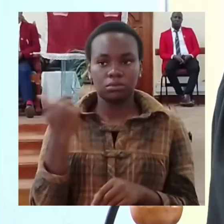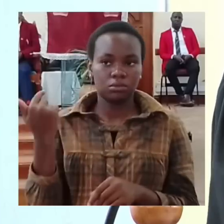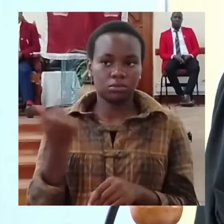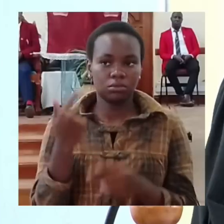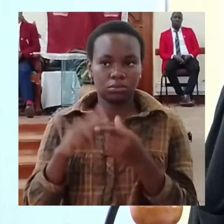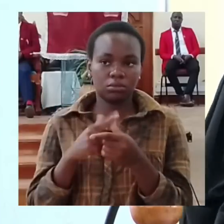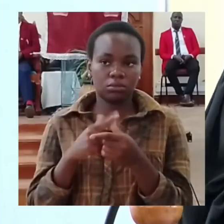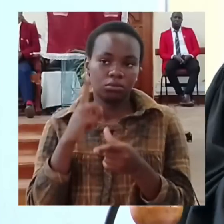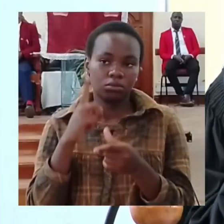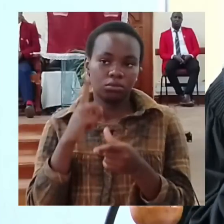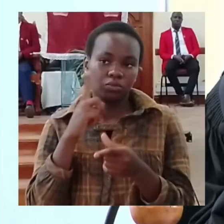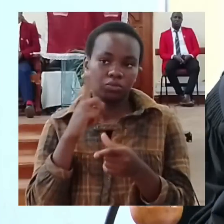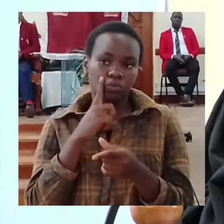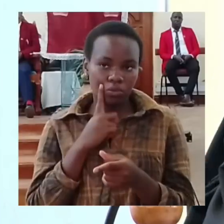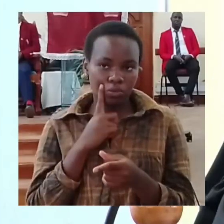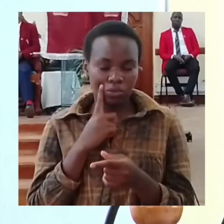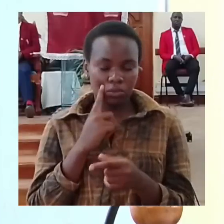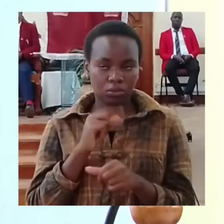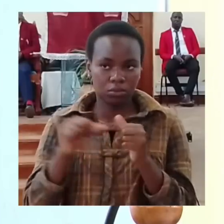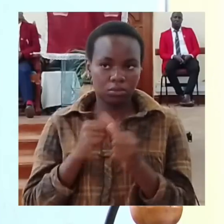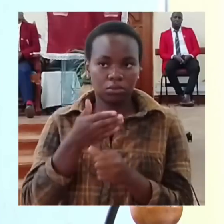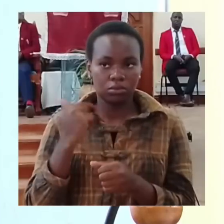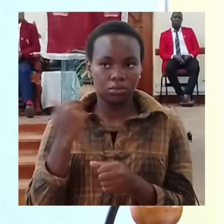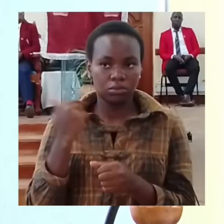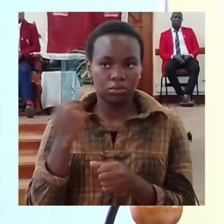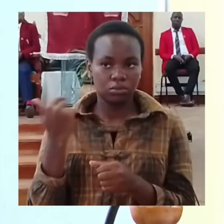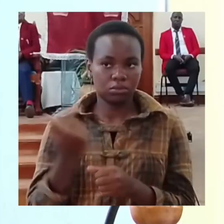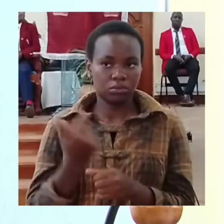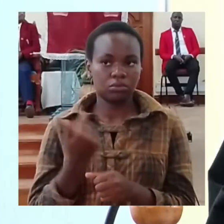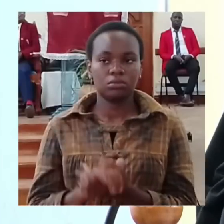tũgakorwo rũciũ nĩ tondũ wa Ngai.